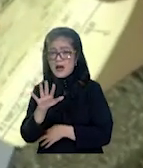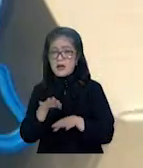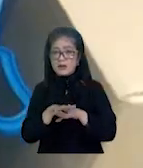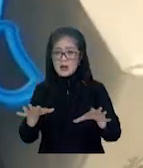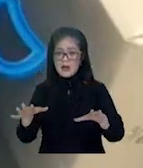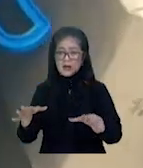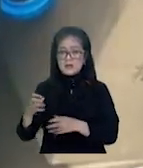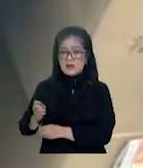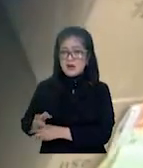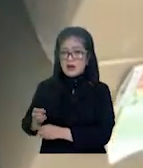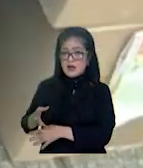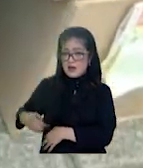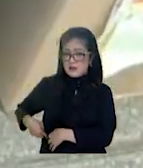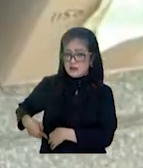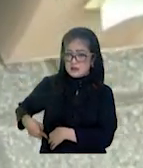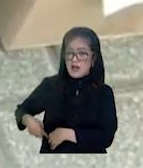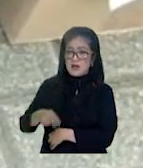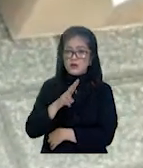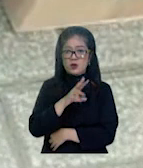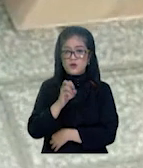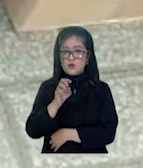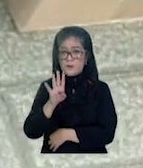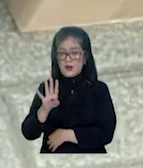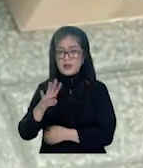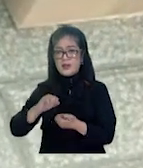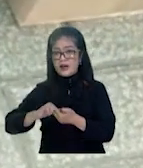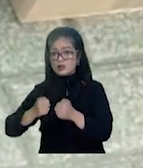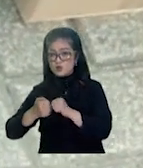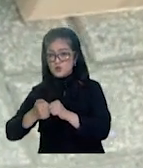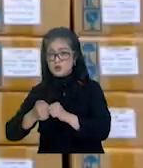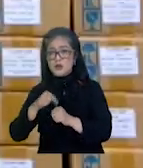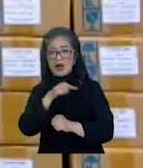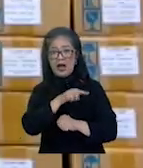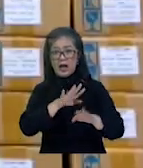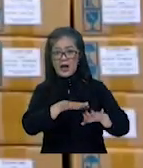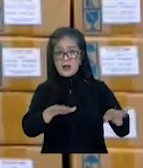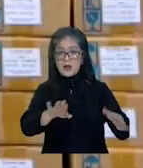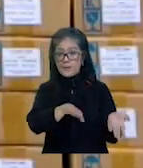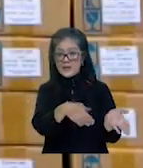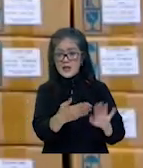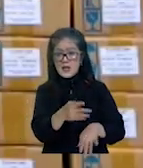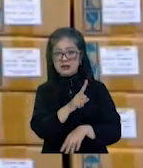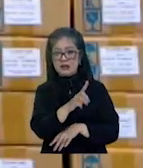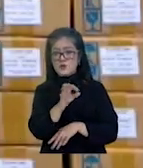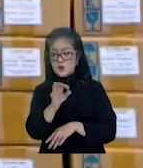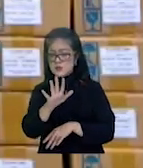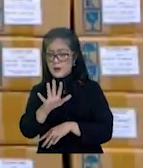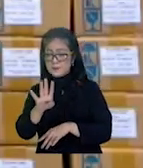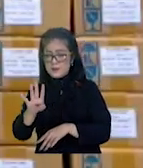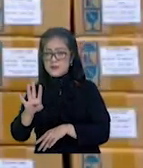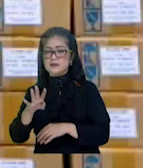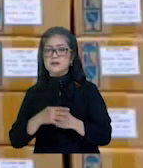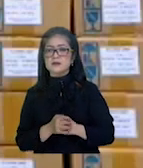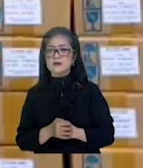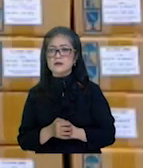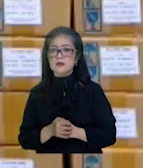telah mencapai 304 kasus dan mengakibatkan 159 anak diantaranya meninggal dunia. Perlu ada tanggung